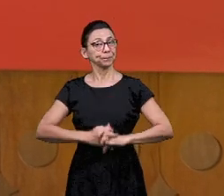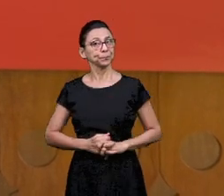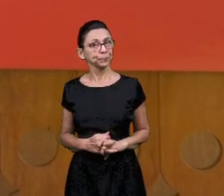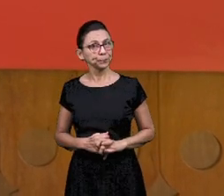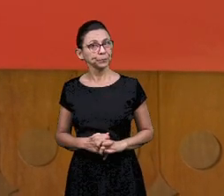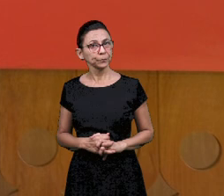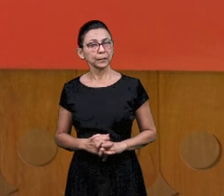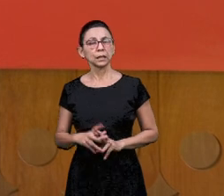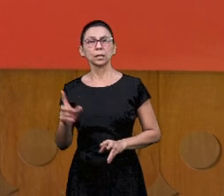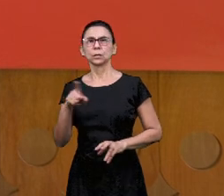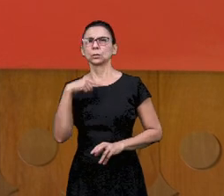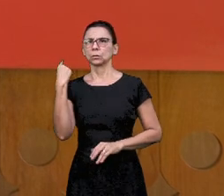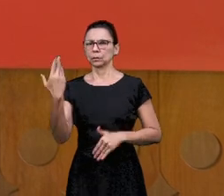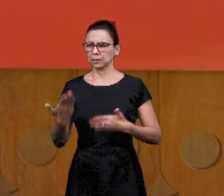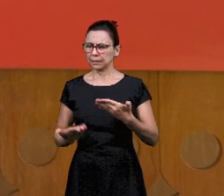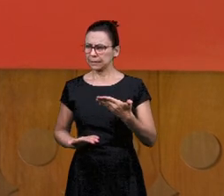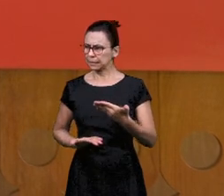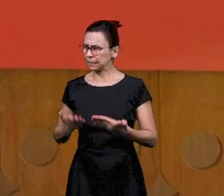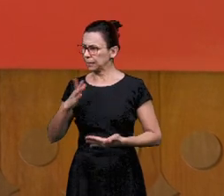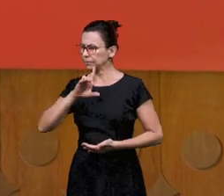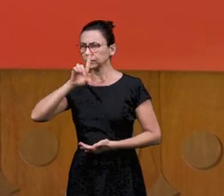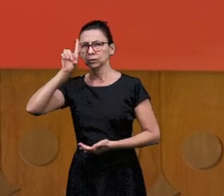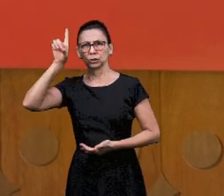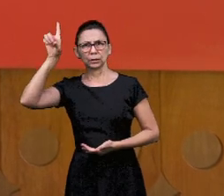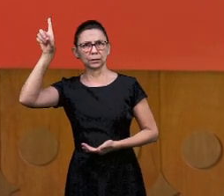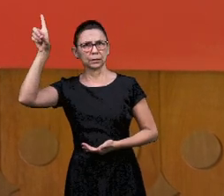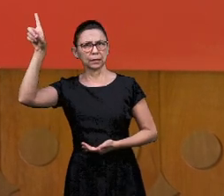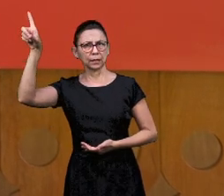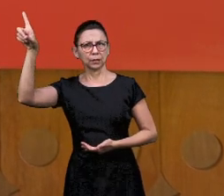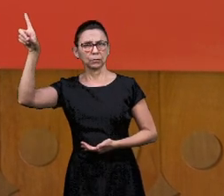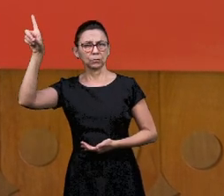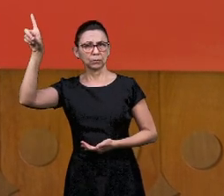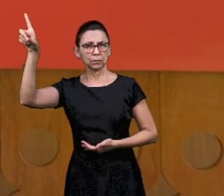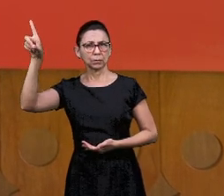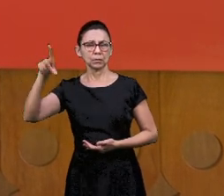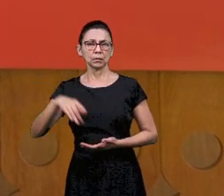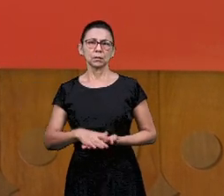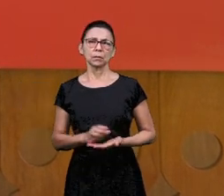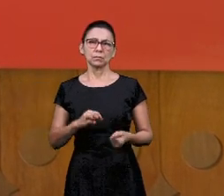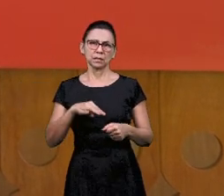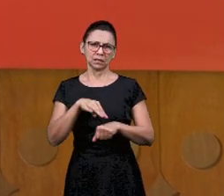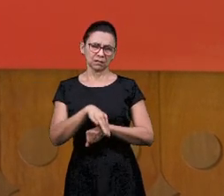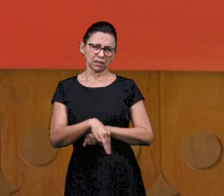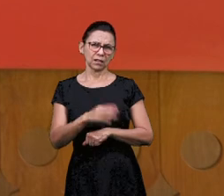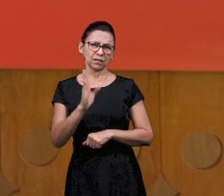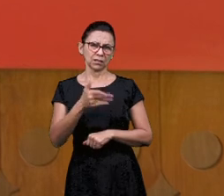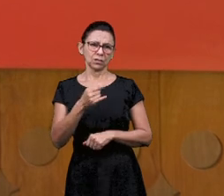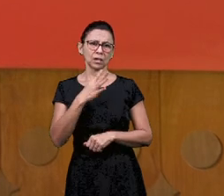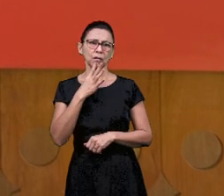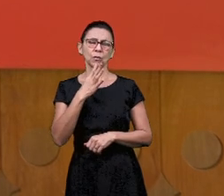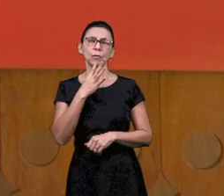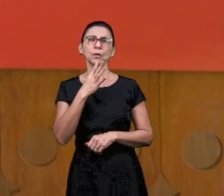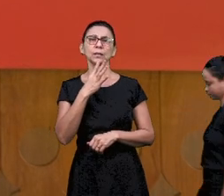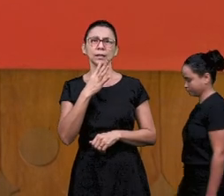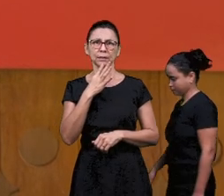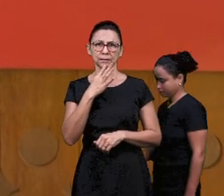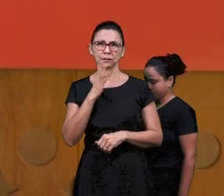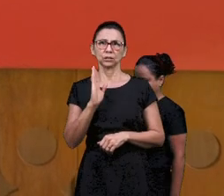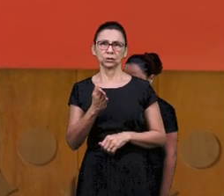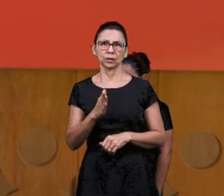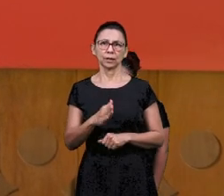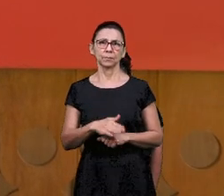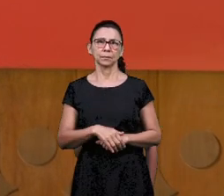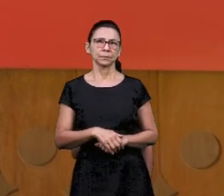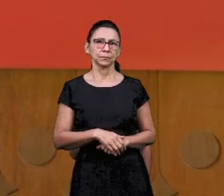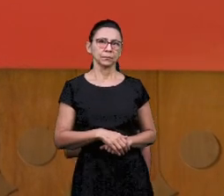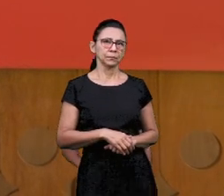Regardez, nous sommes des serviteurs de Dieu. Nous n'allons pas parler de ministère ici parce que tout le monde connaît déjà. Le ministère, il paye pour tout. Ce n'est